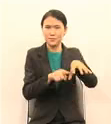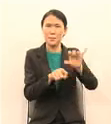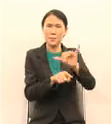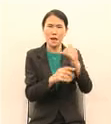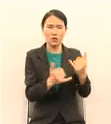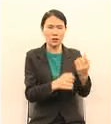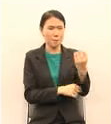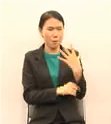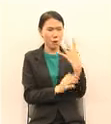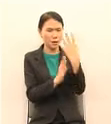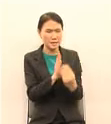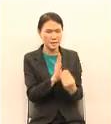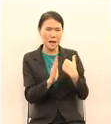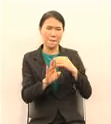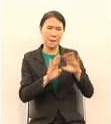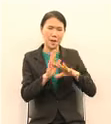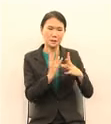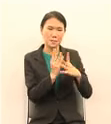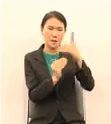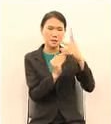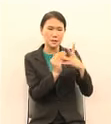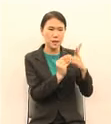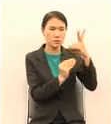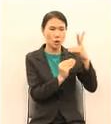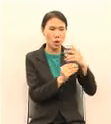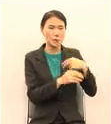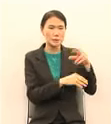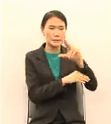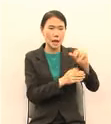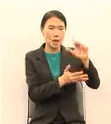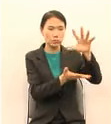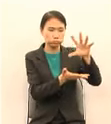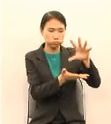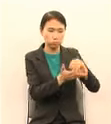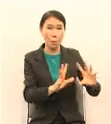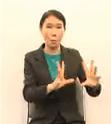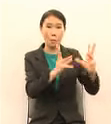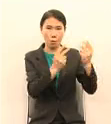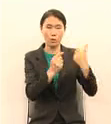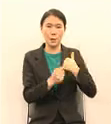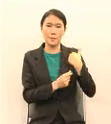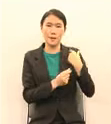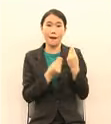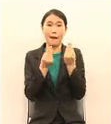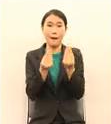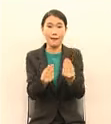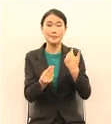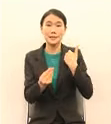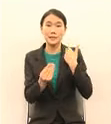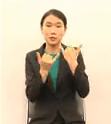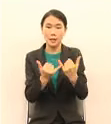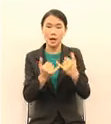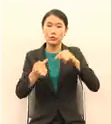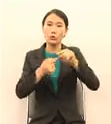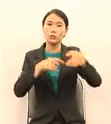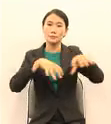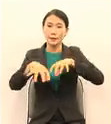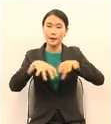าณ1-2 อาทิตย์นะครับเพราะฉะนั้นก็จะมีสะสมเพิ่มเติมเข้าไปนะครับนั้นคงเป็นภาพการบริห